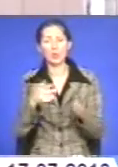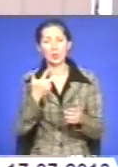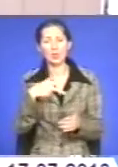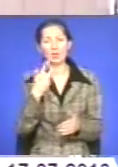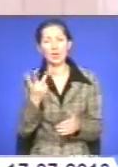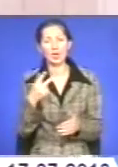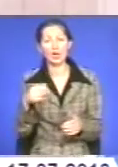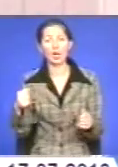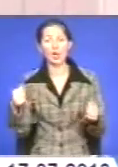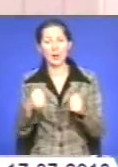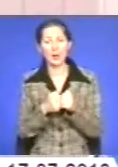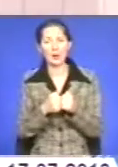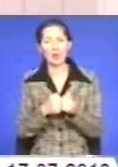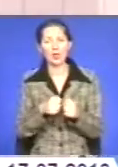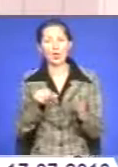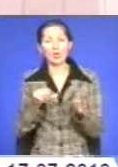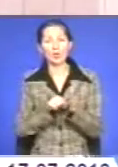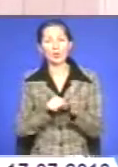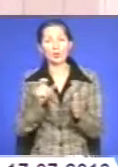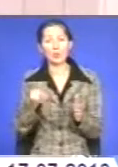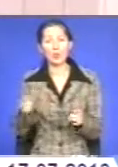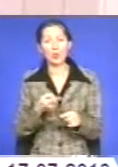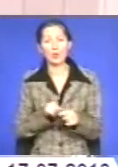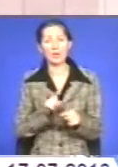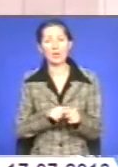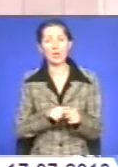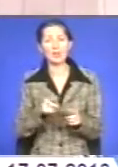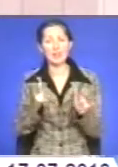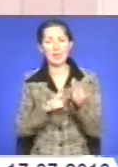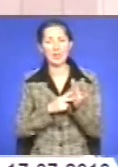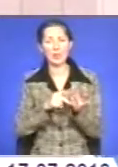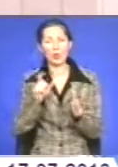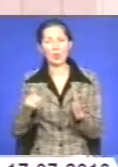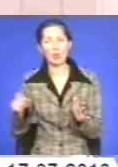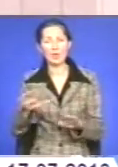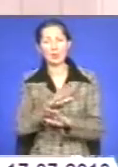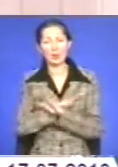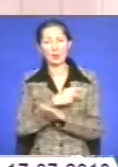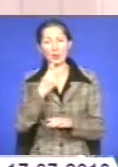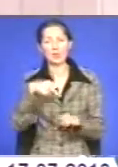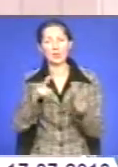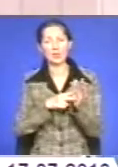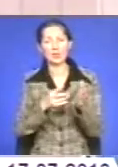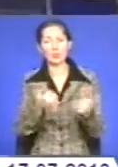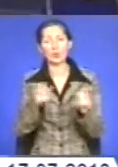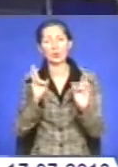33 дорожньо-транспортних пригоди з участю пішоходів, в яких 7 пішоходів загинуло та 27 отримали